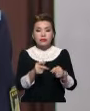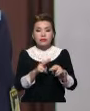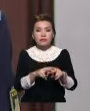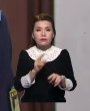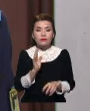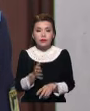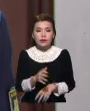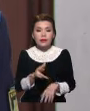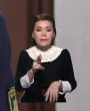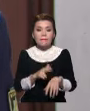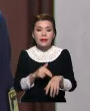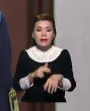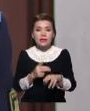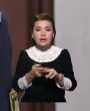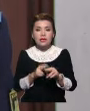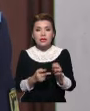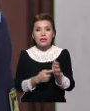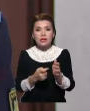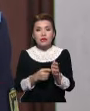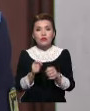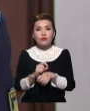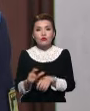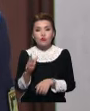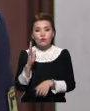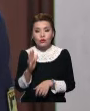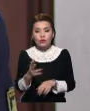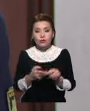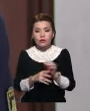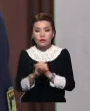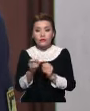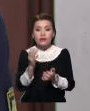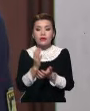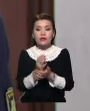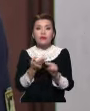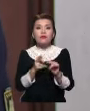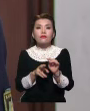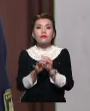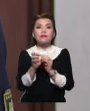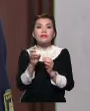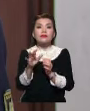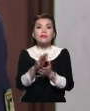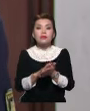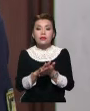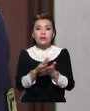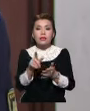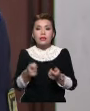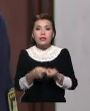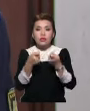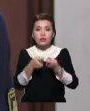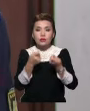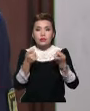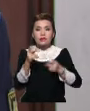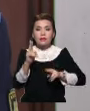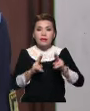Департаментом полиции проводится досудебное расследование по статье 277 части 3 Уголовного кодекса Республики Казахстан. То есть нарушение правил безопасности